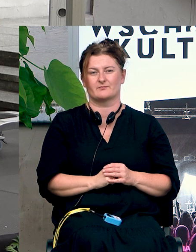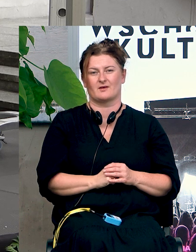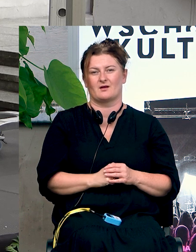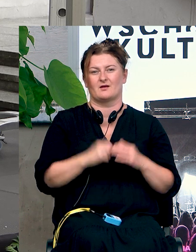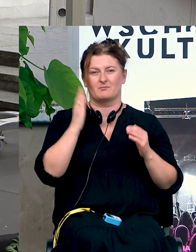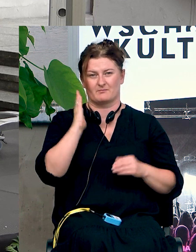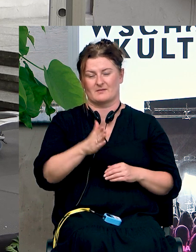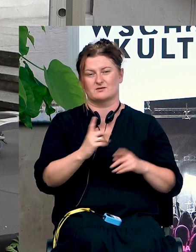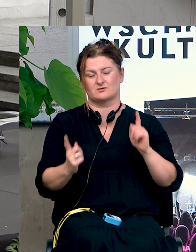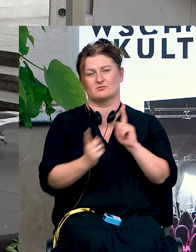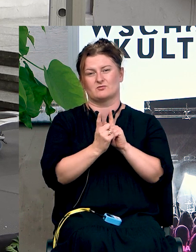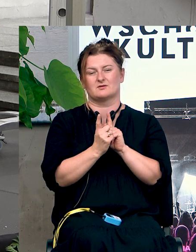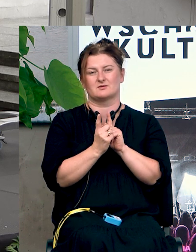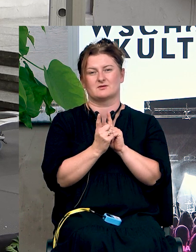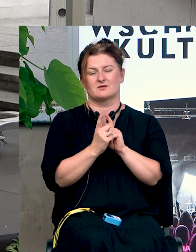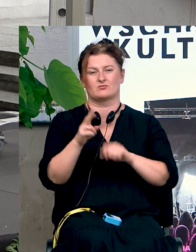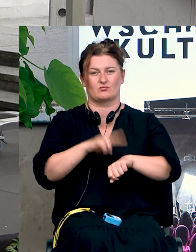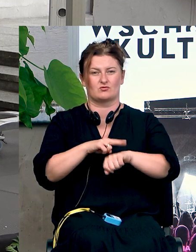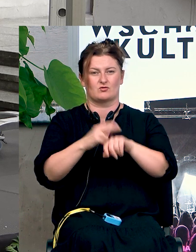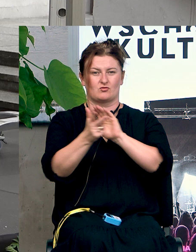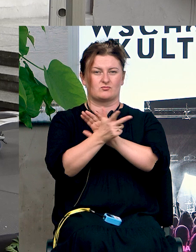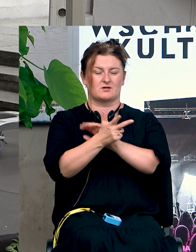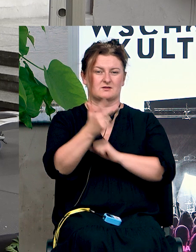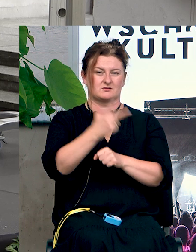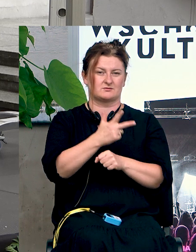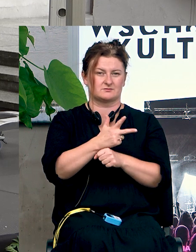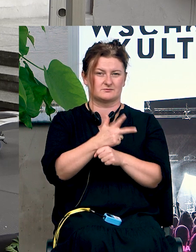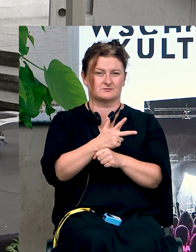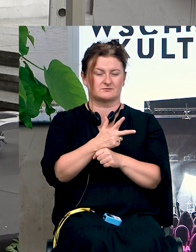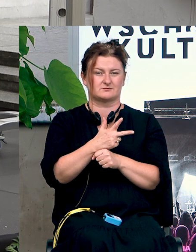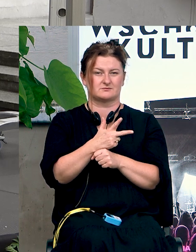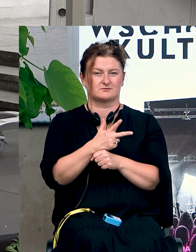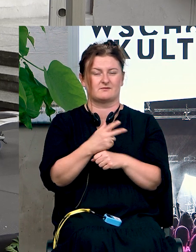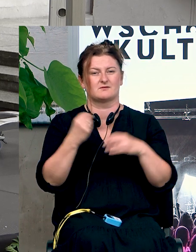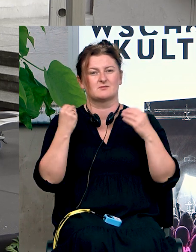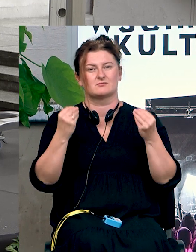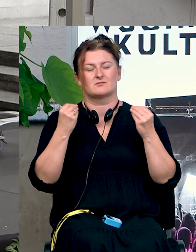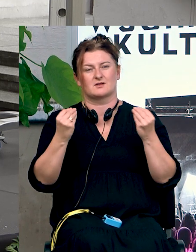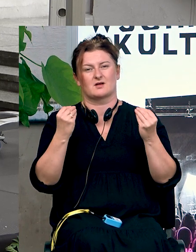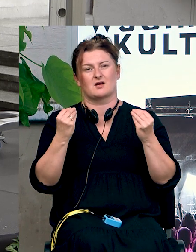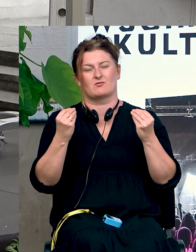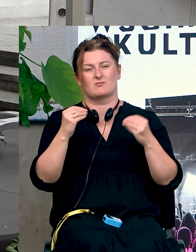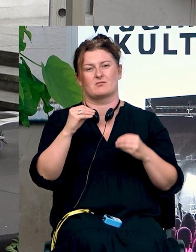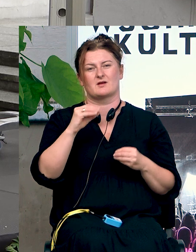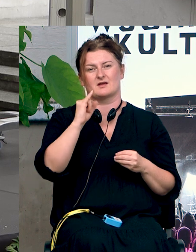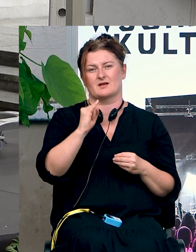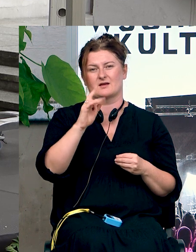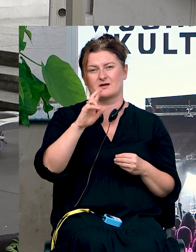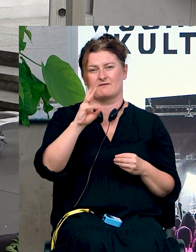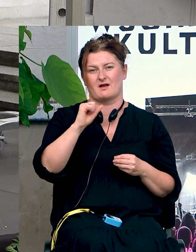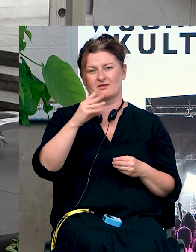Odbędzie się spotkanie o godzinie 18:30 z wspaniałym Oleksandrem